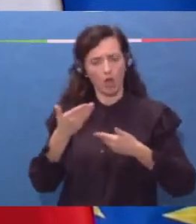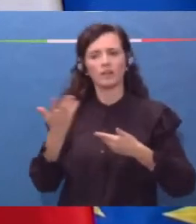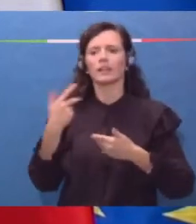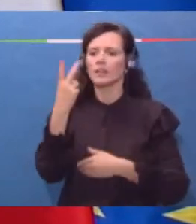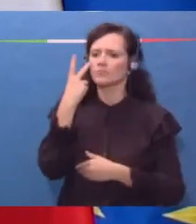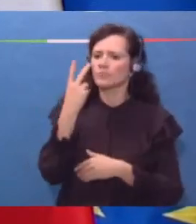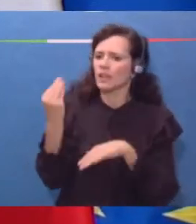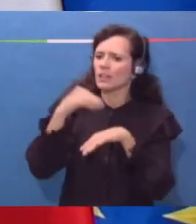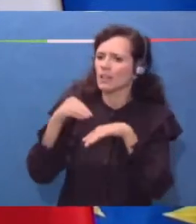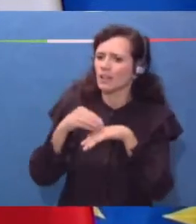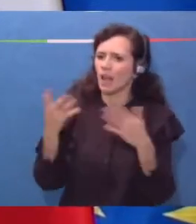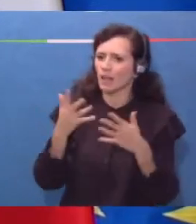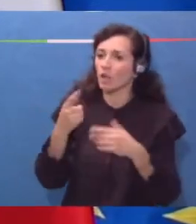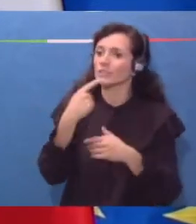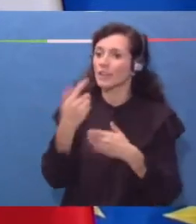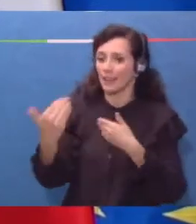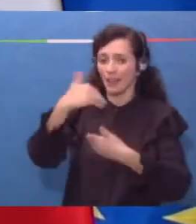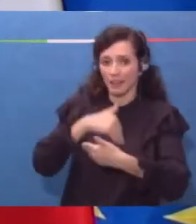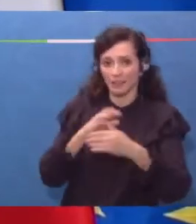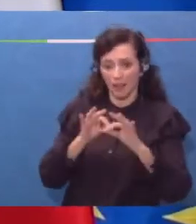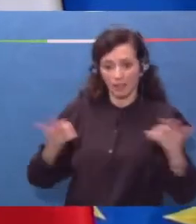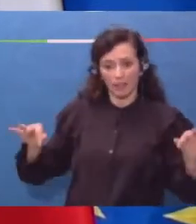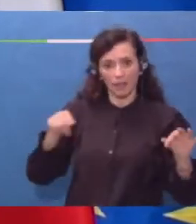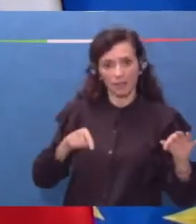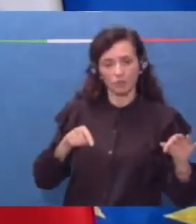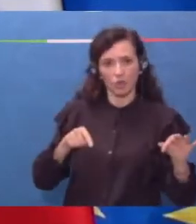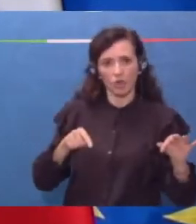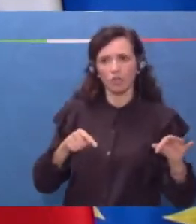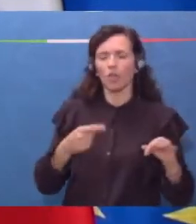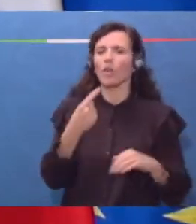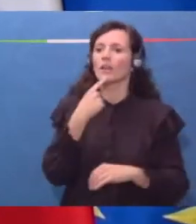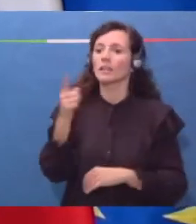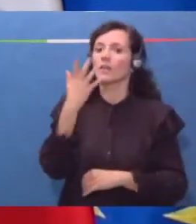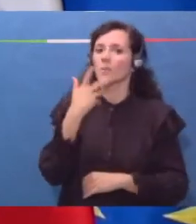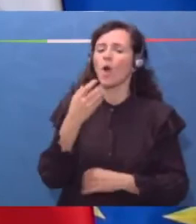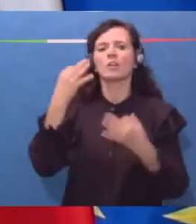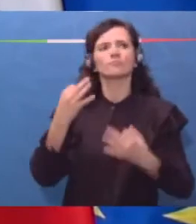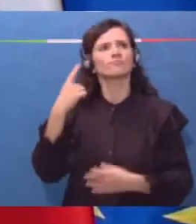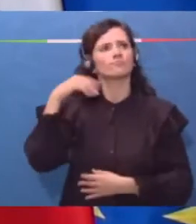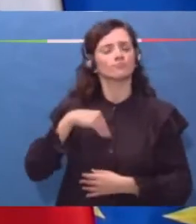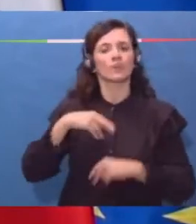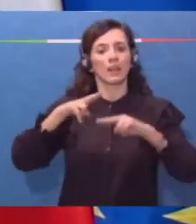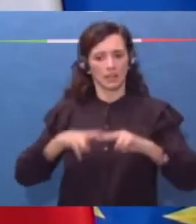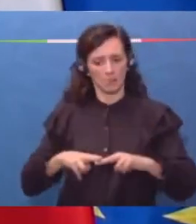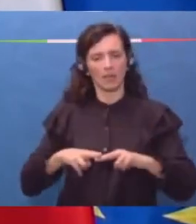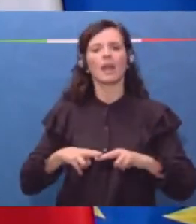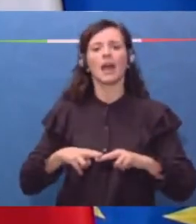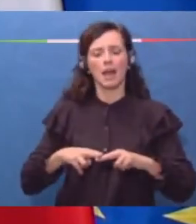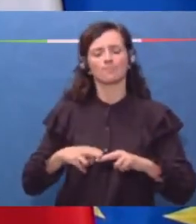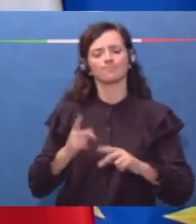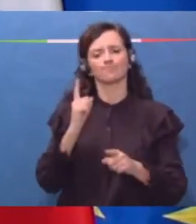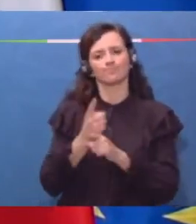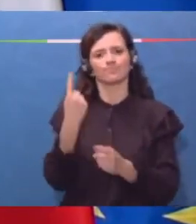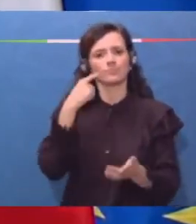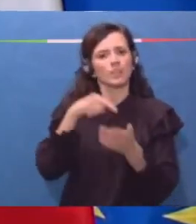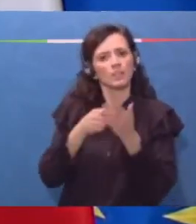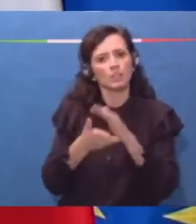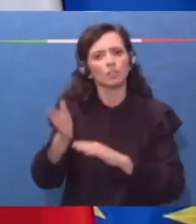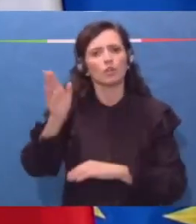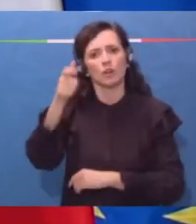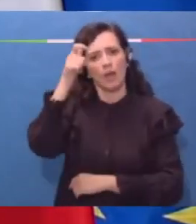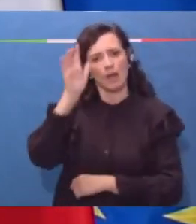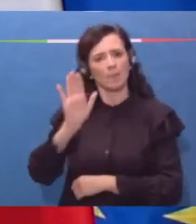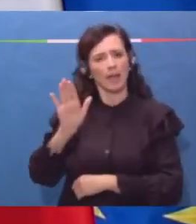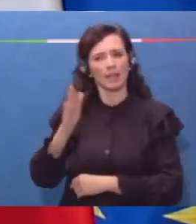entrano sul territorio e hanno vocazione a rimanerci. Dobbiamo poter ricondurre nel proprio paese d'origine coloro